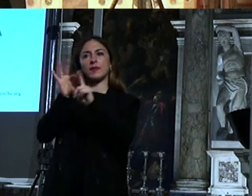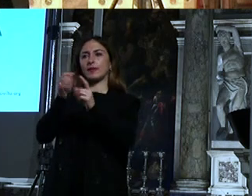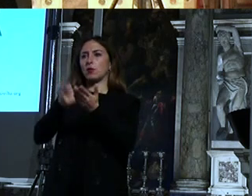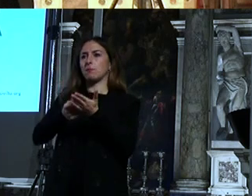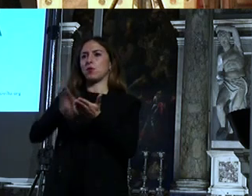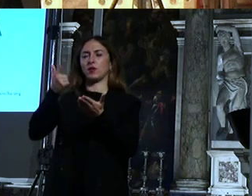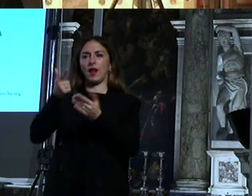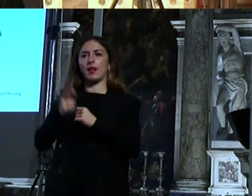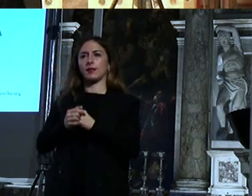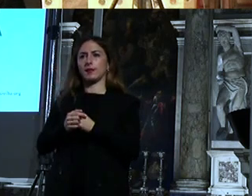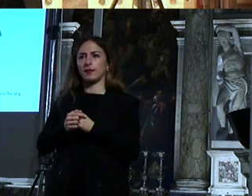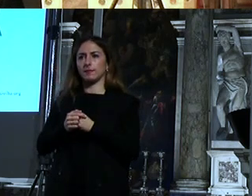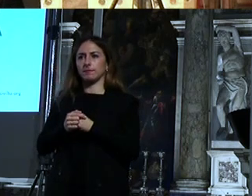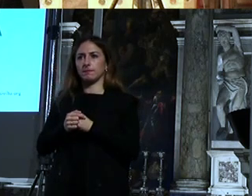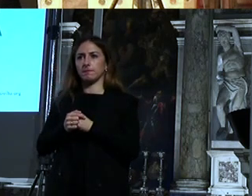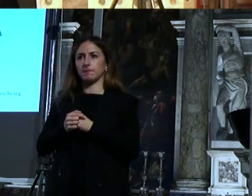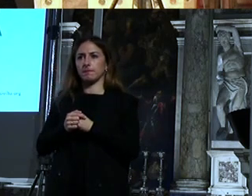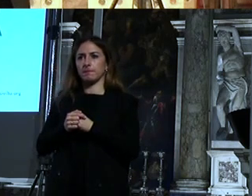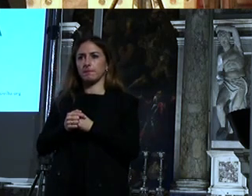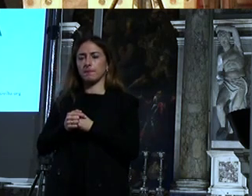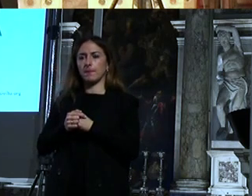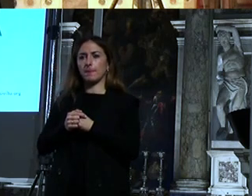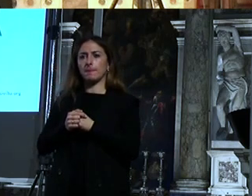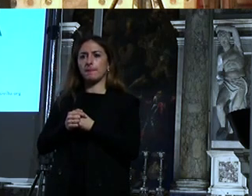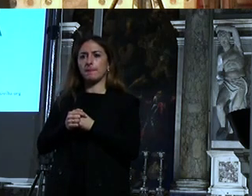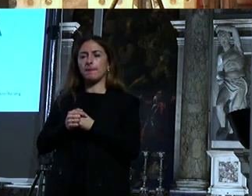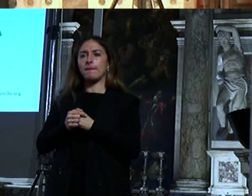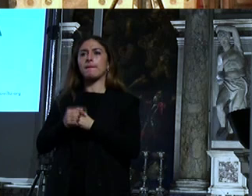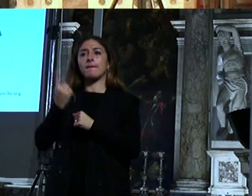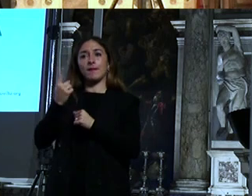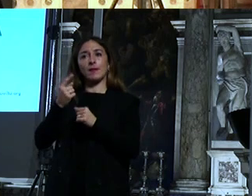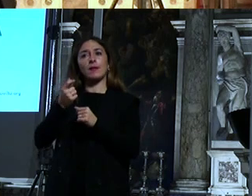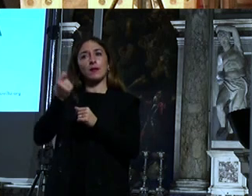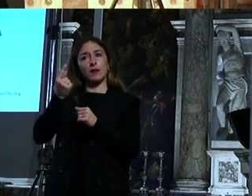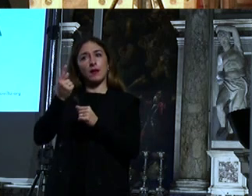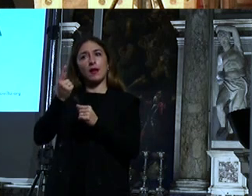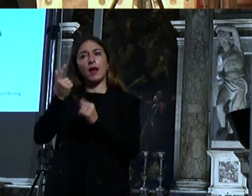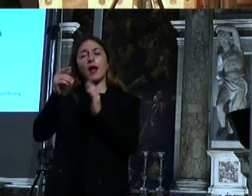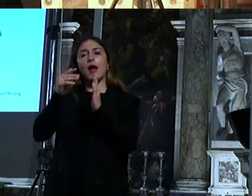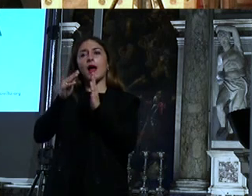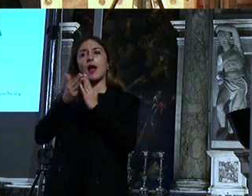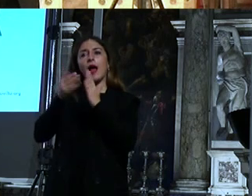fondamentale, che è quello racchiuso all'interno della cosiddetta Agenda 2030,